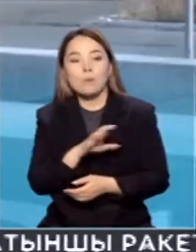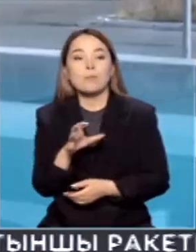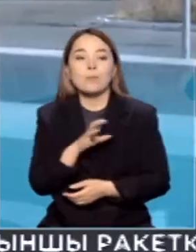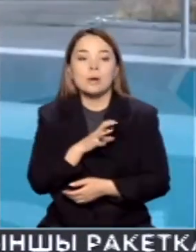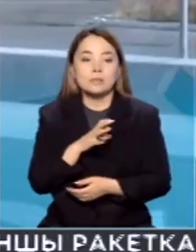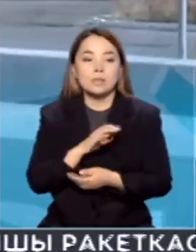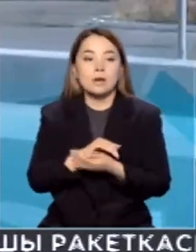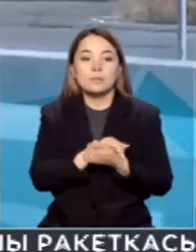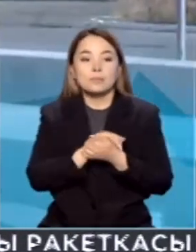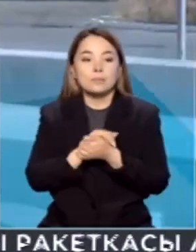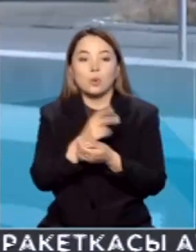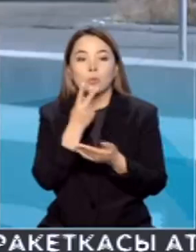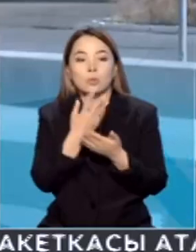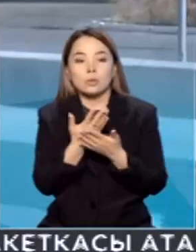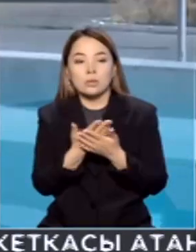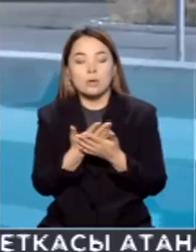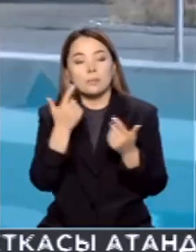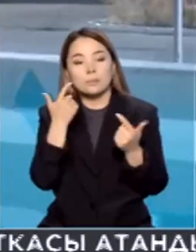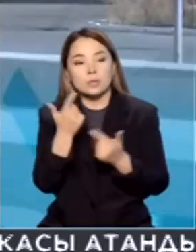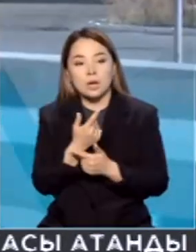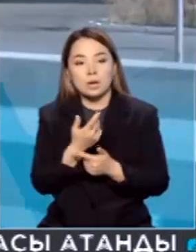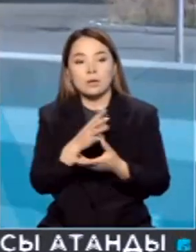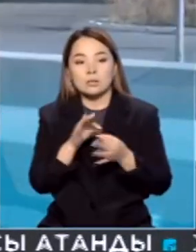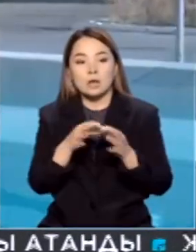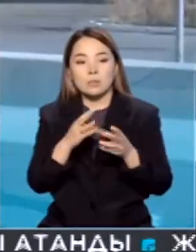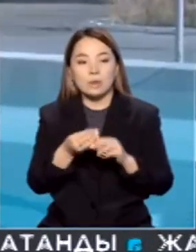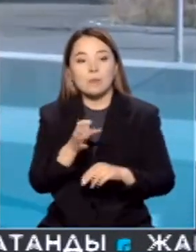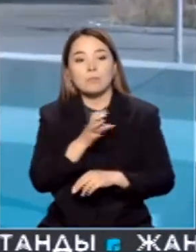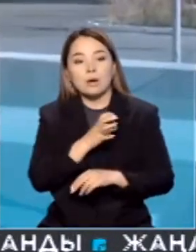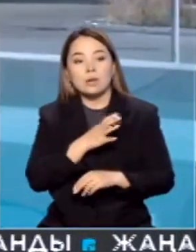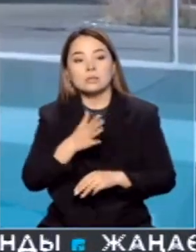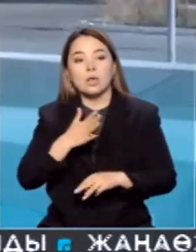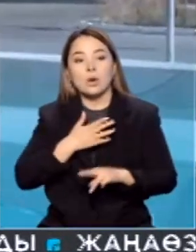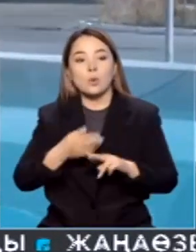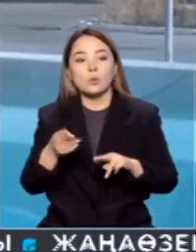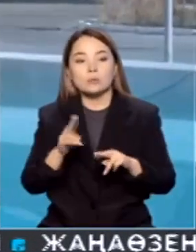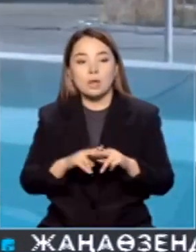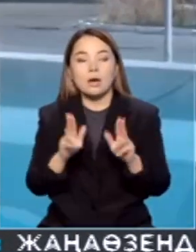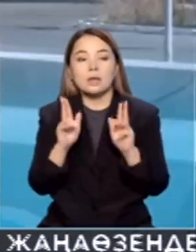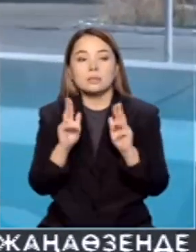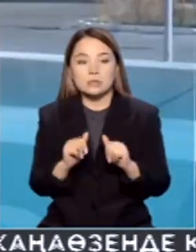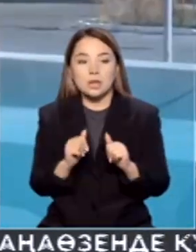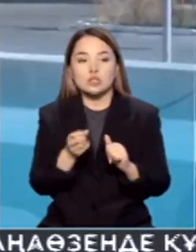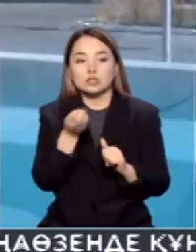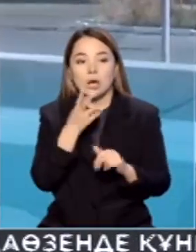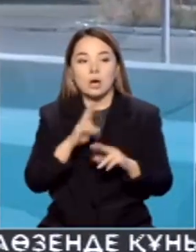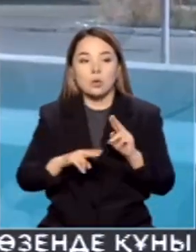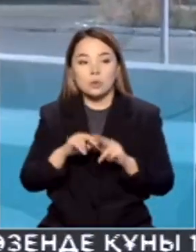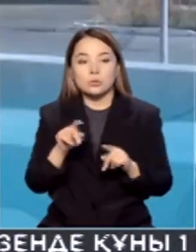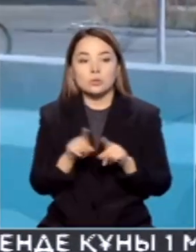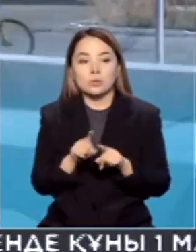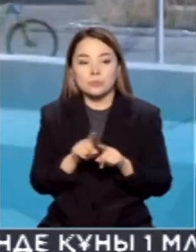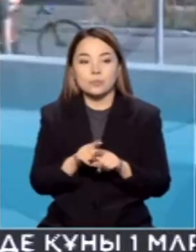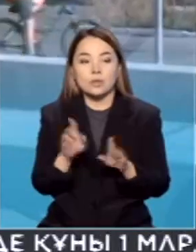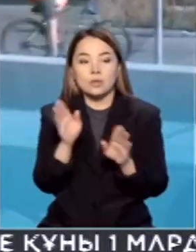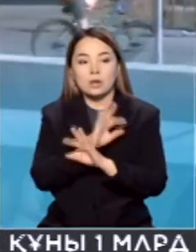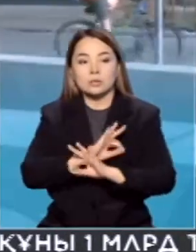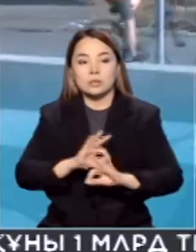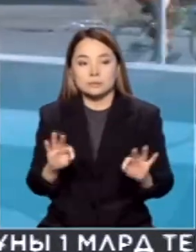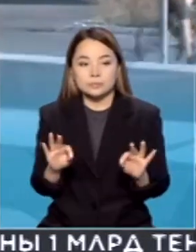baylığımızın, birligimizin körsetkişi. Осындай, яғни, байлығымызды біз әрине жақсы көңіл күймен, осындай жақсы